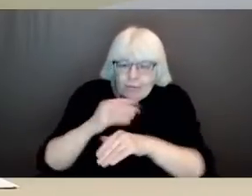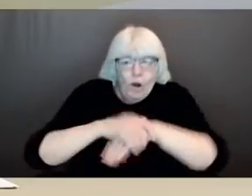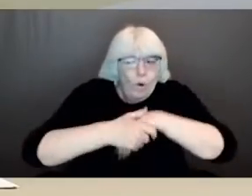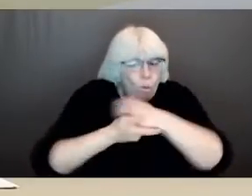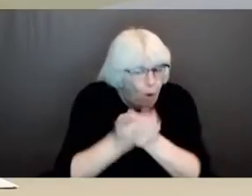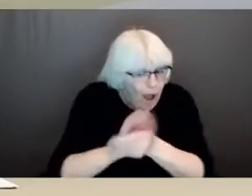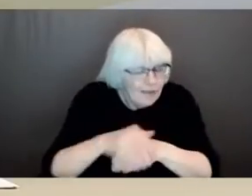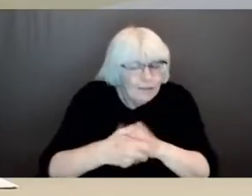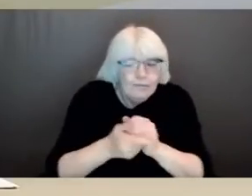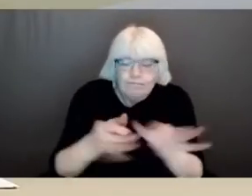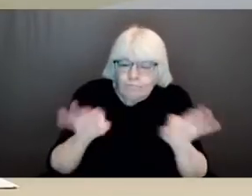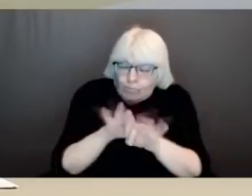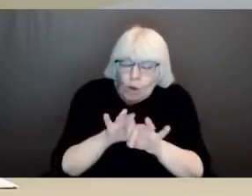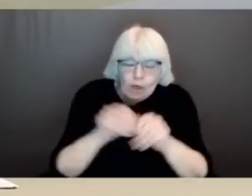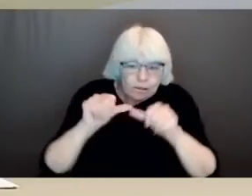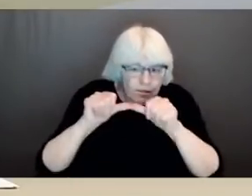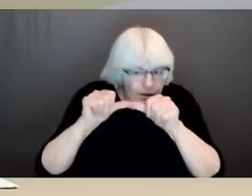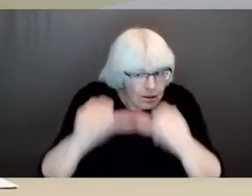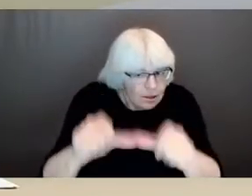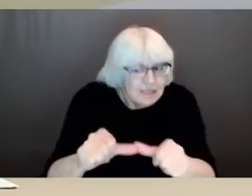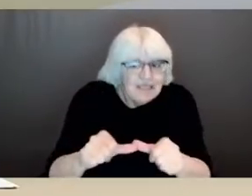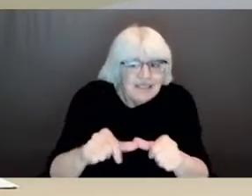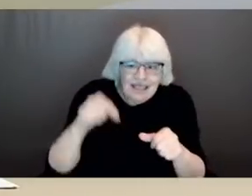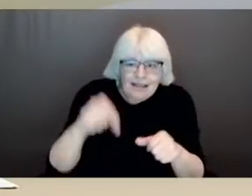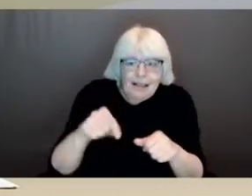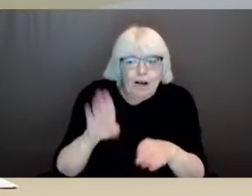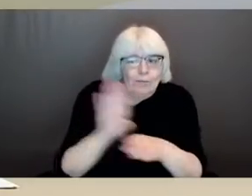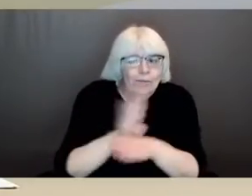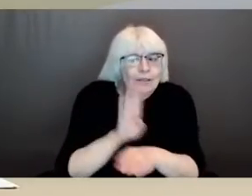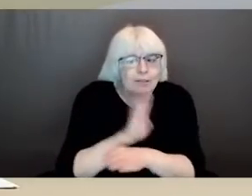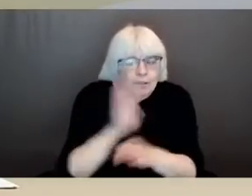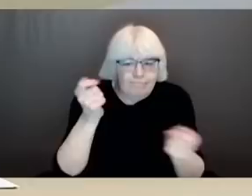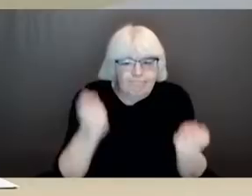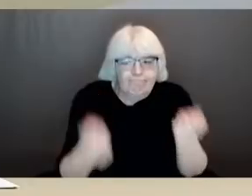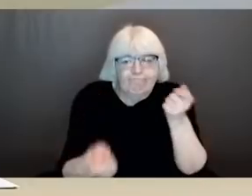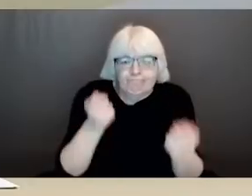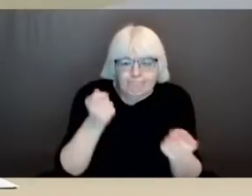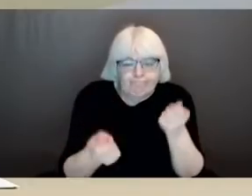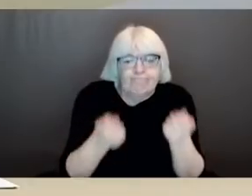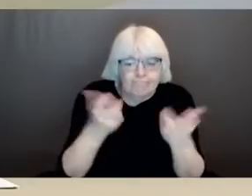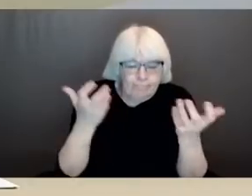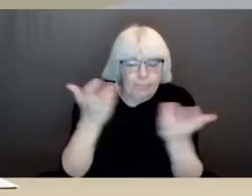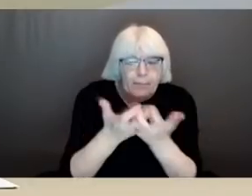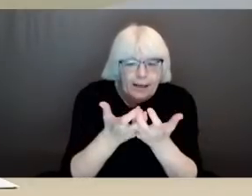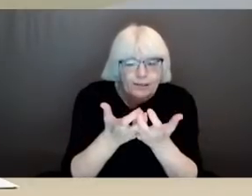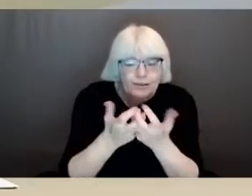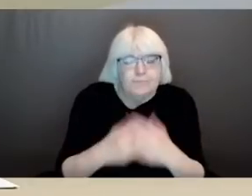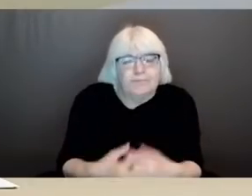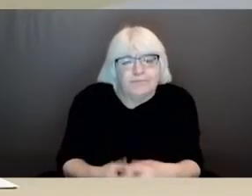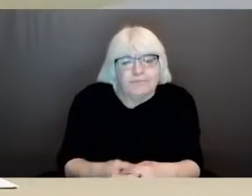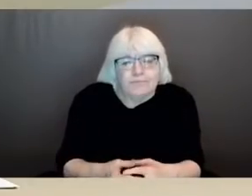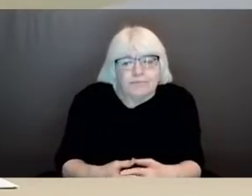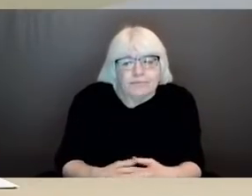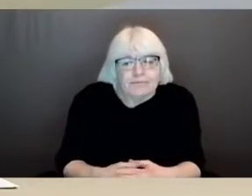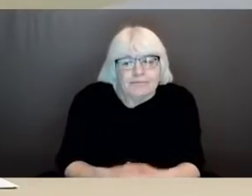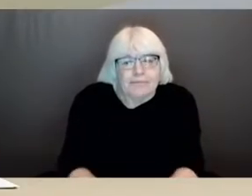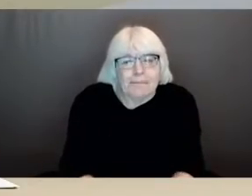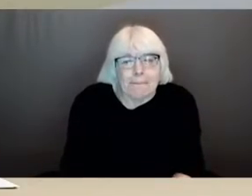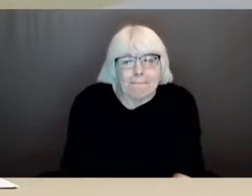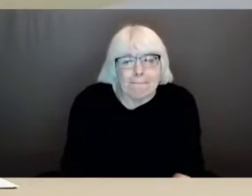the businesses are adjusting to it as we go forward. Thank you. You're welcome.